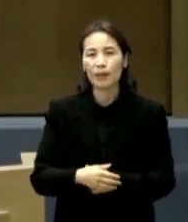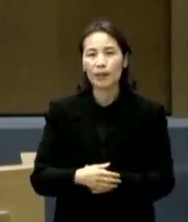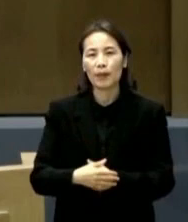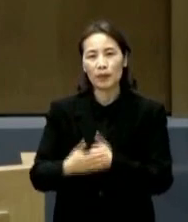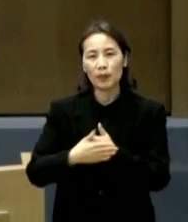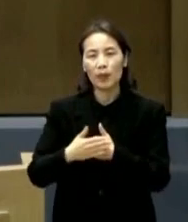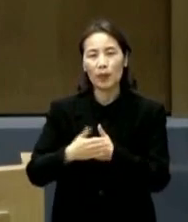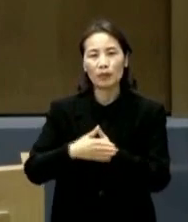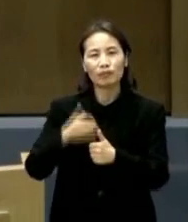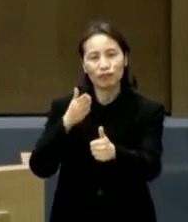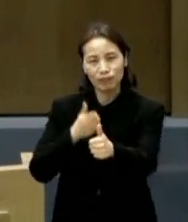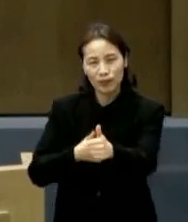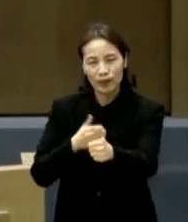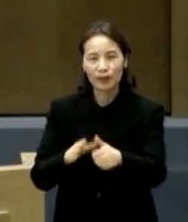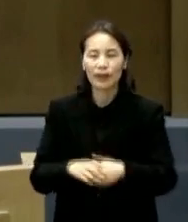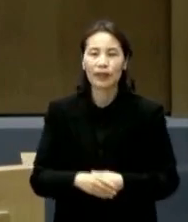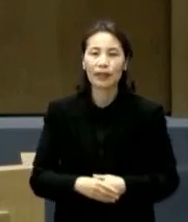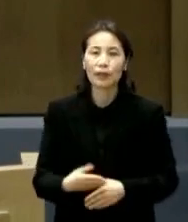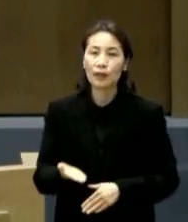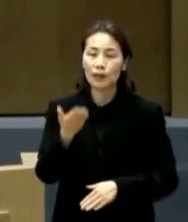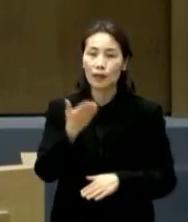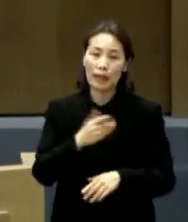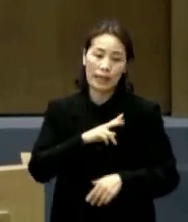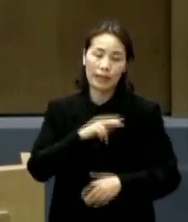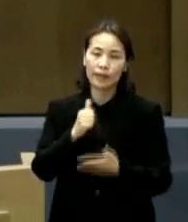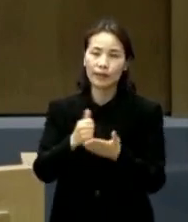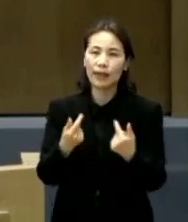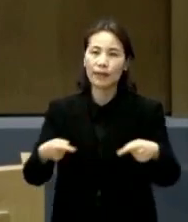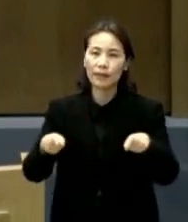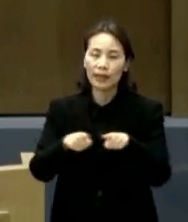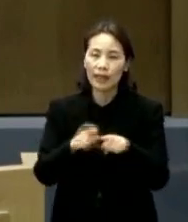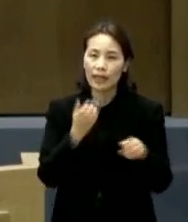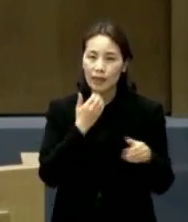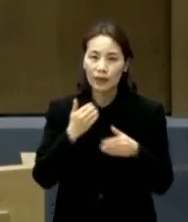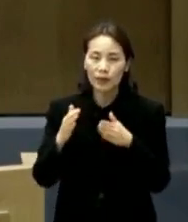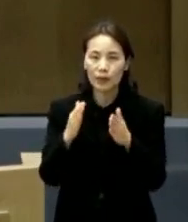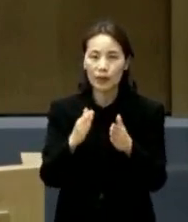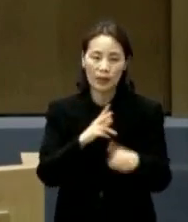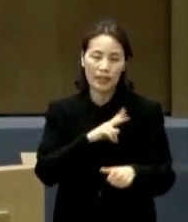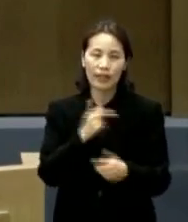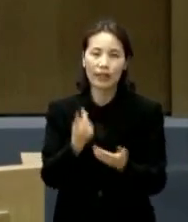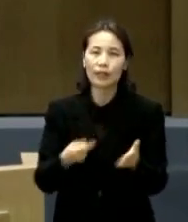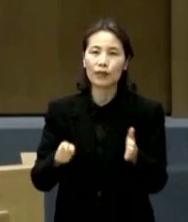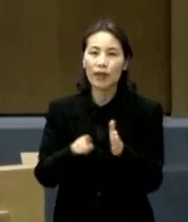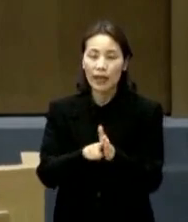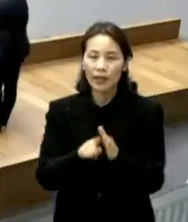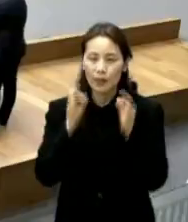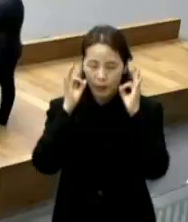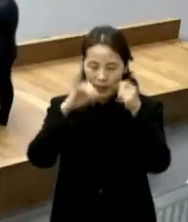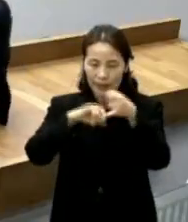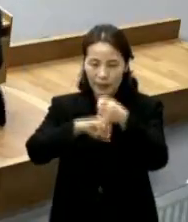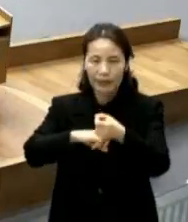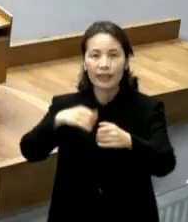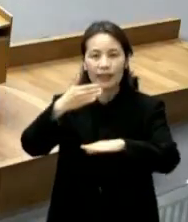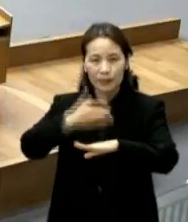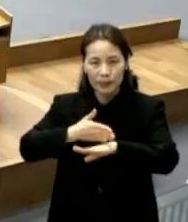부탁드리겠습니다. 그리고 선배 의원님들과 같이 경기도민을 위해 열심히 일하겠습니다. 감사합니다.